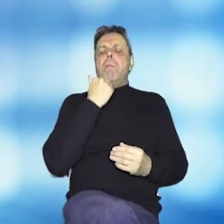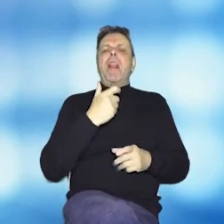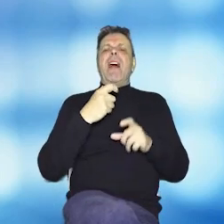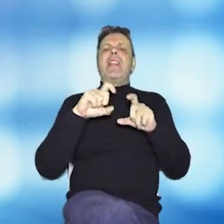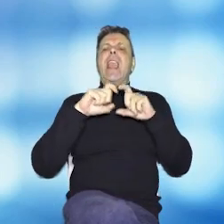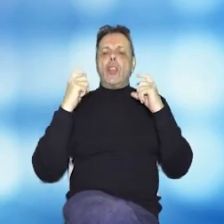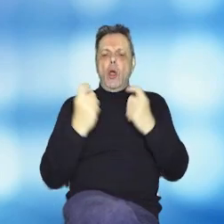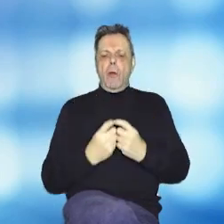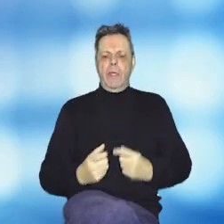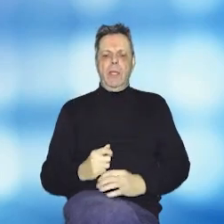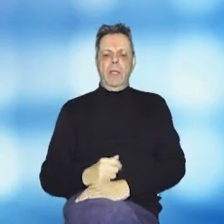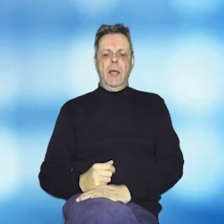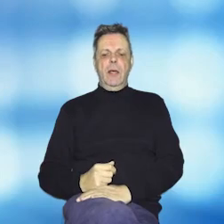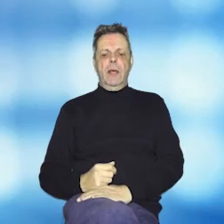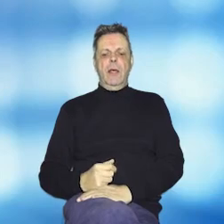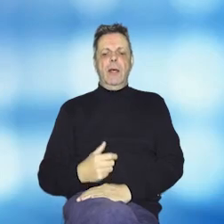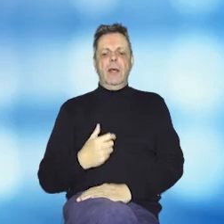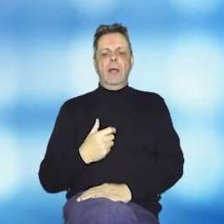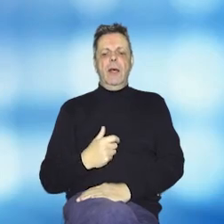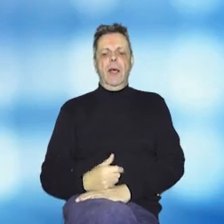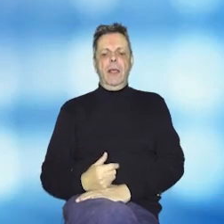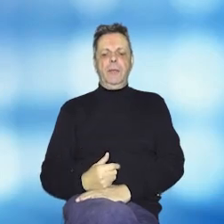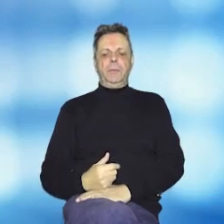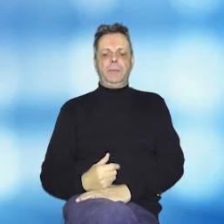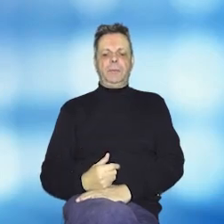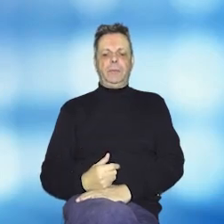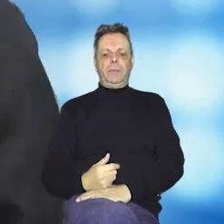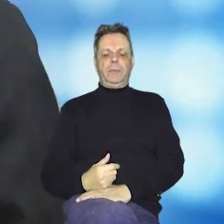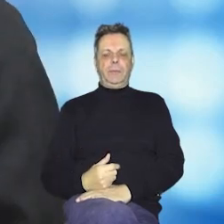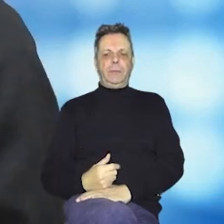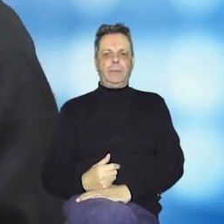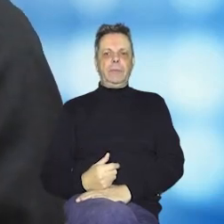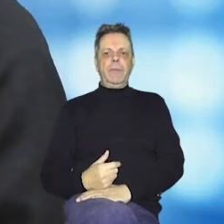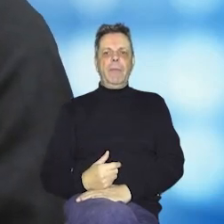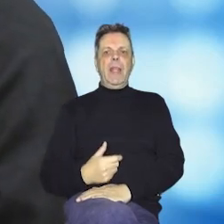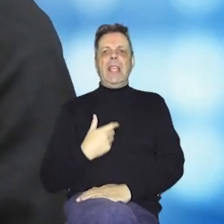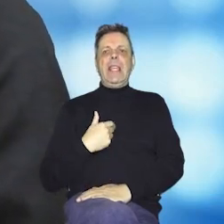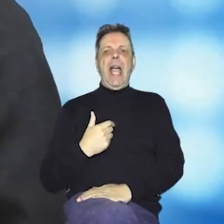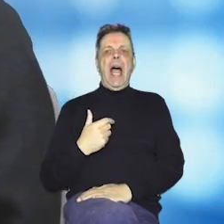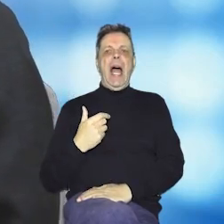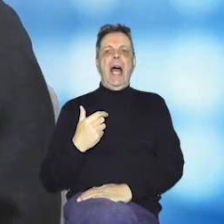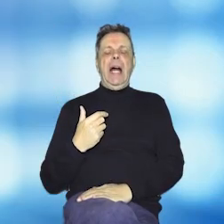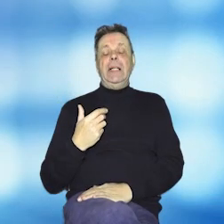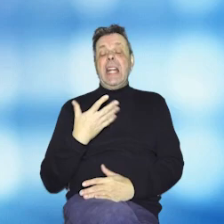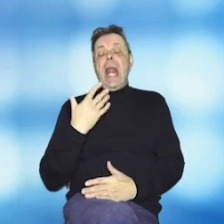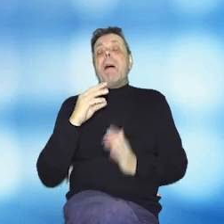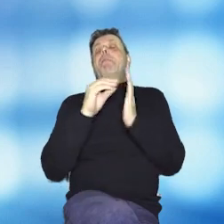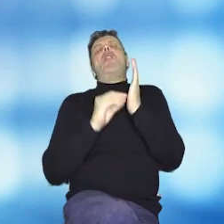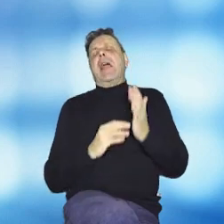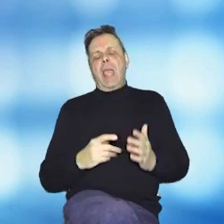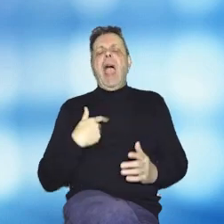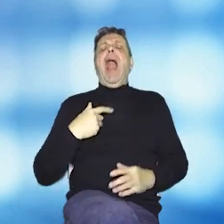Umanjeni. Ja obzirom da dolazim iz znanosti, nemam takve podatke pa ne mogu tvrditi, ali